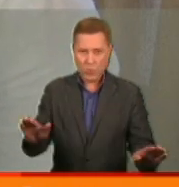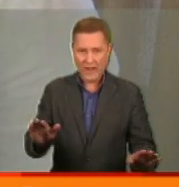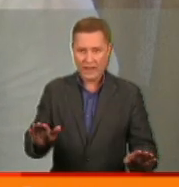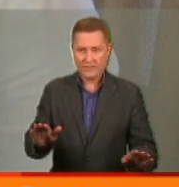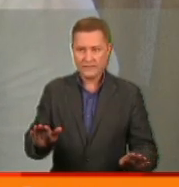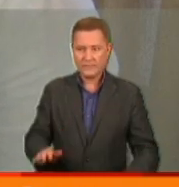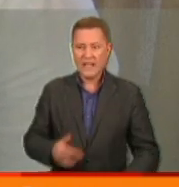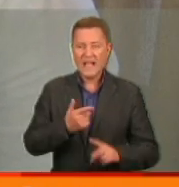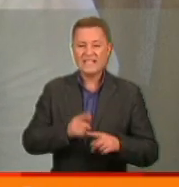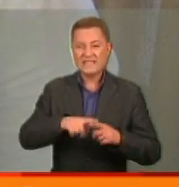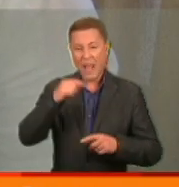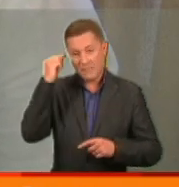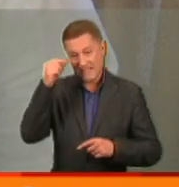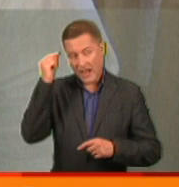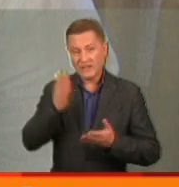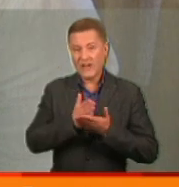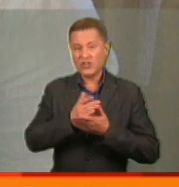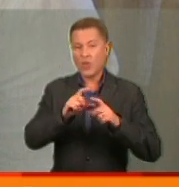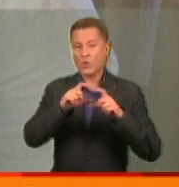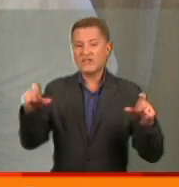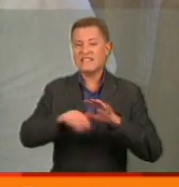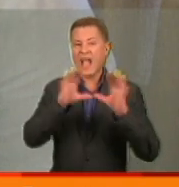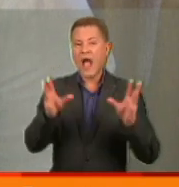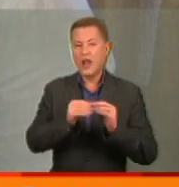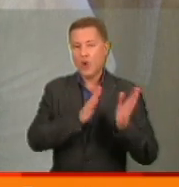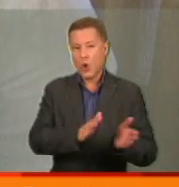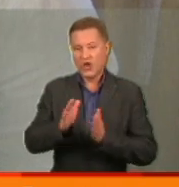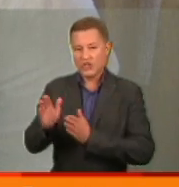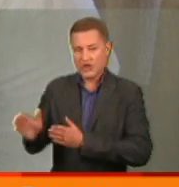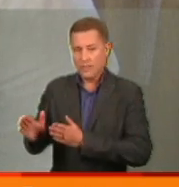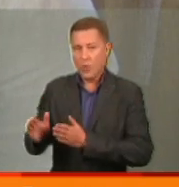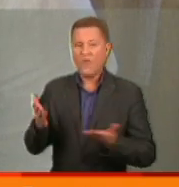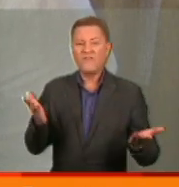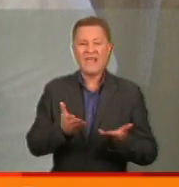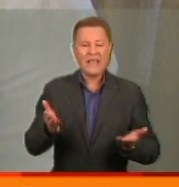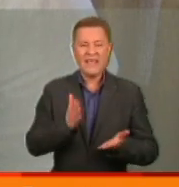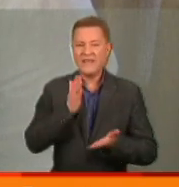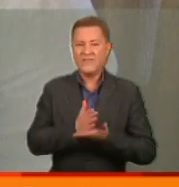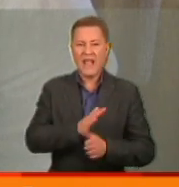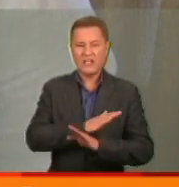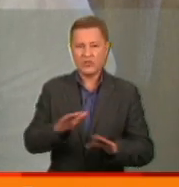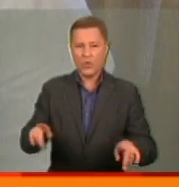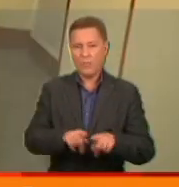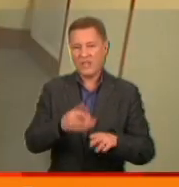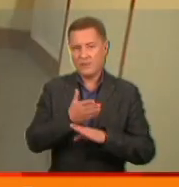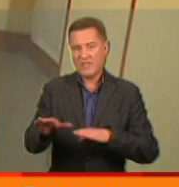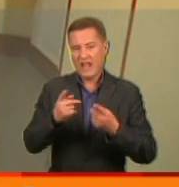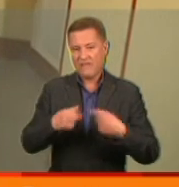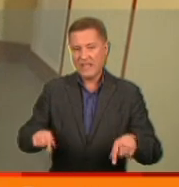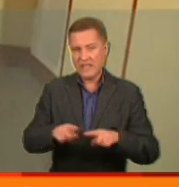Це є психіатрична установа загального режиму, в якій не існує подібних